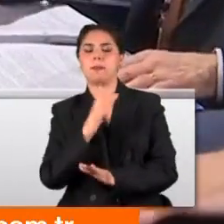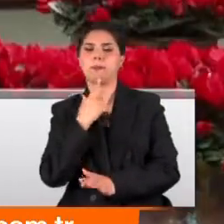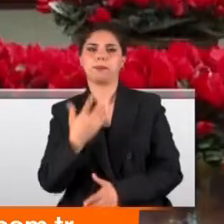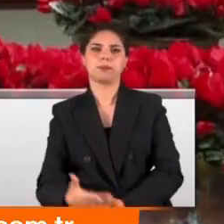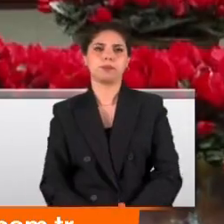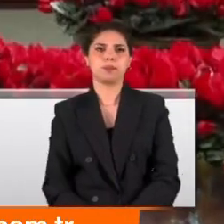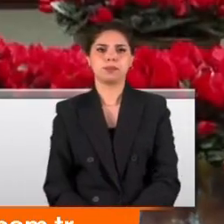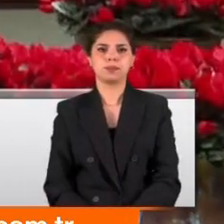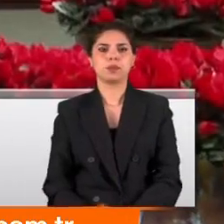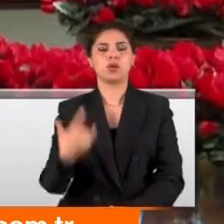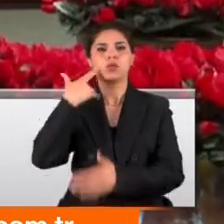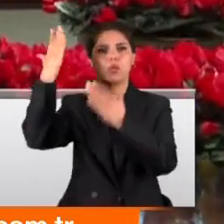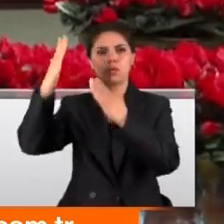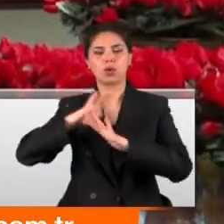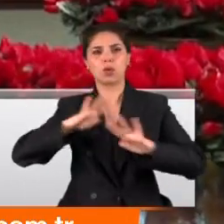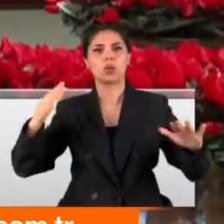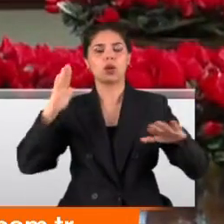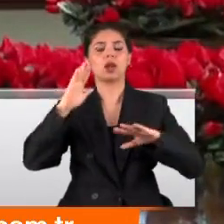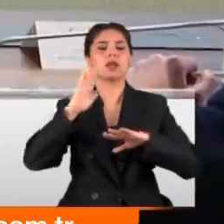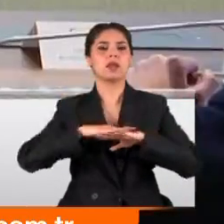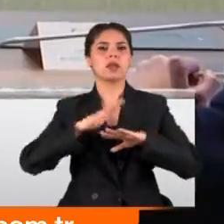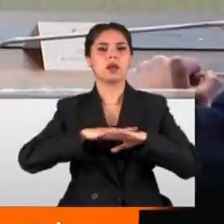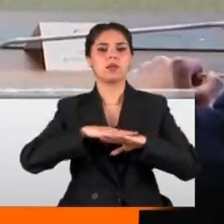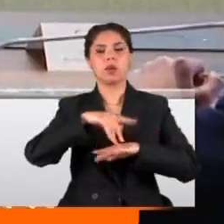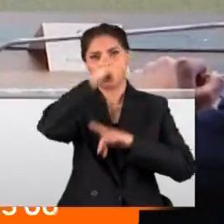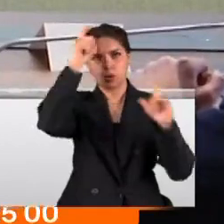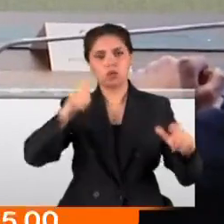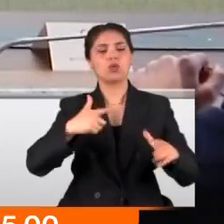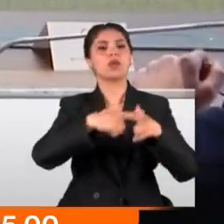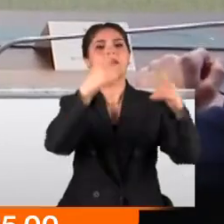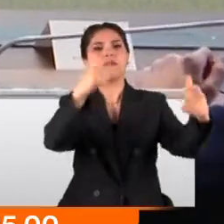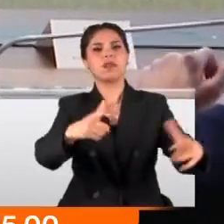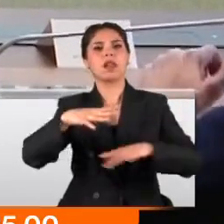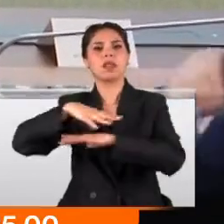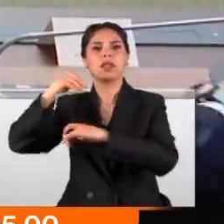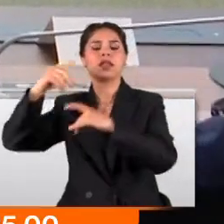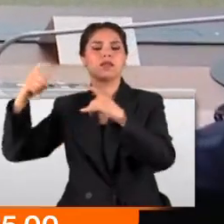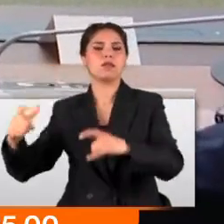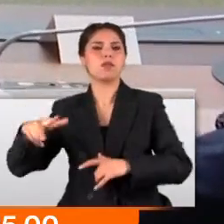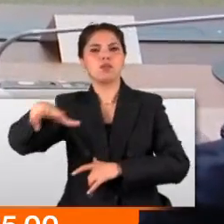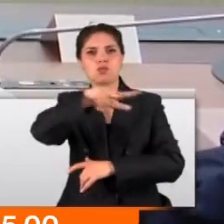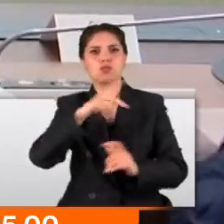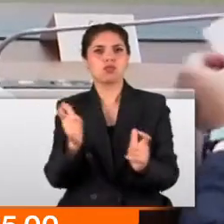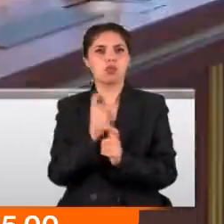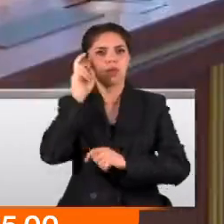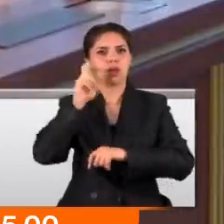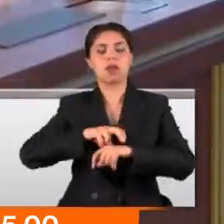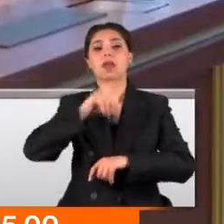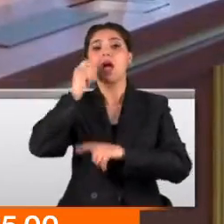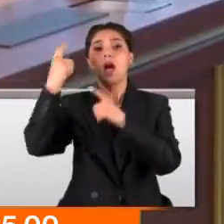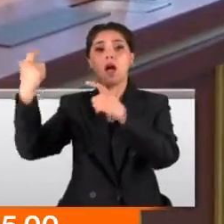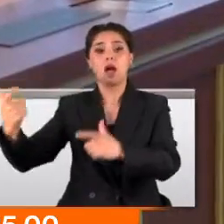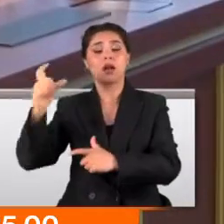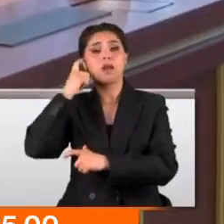bulundu. Erdoğan, külliyede yapılan Türkiye-Finlandiya-İsveç daimi ortak mekanizması toplantısını da hatırlattı. Ankara'nın